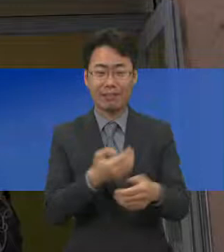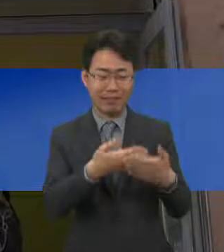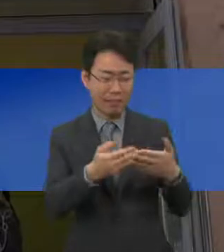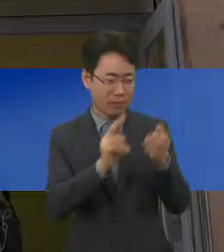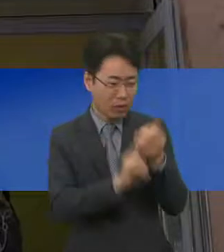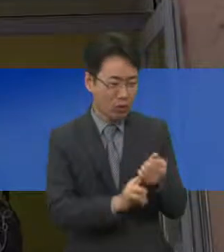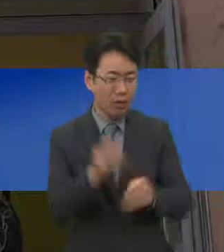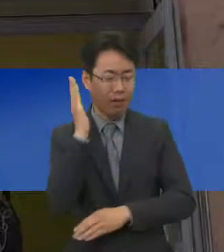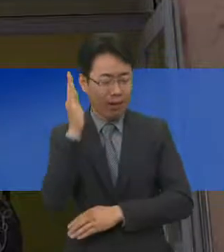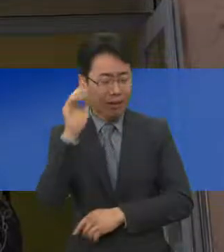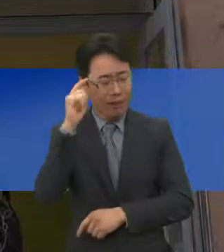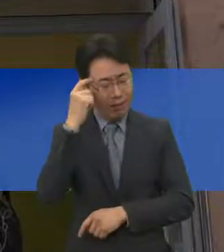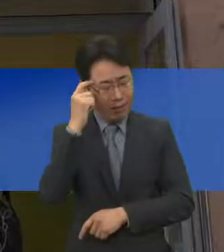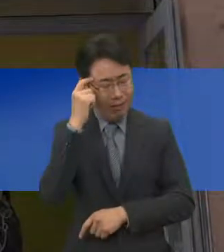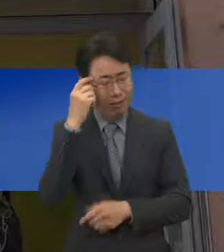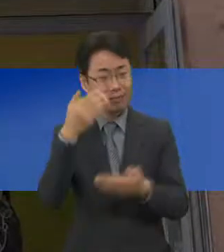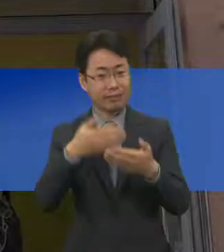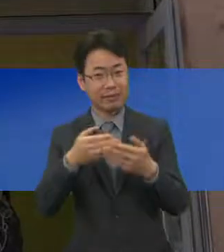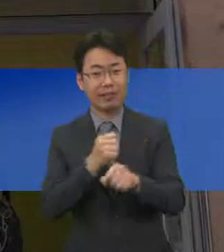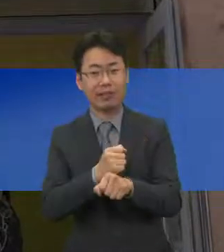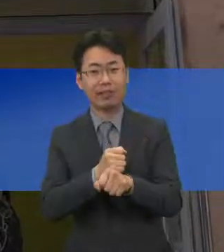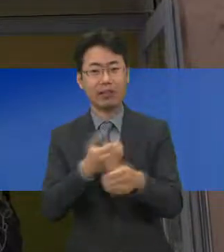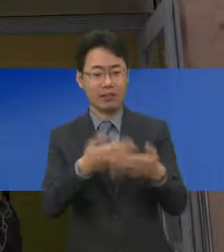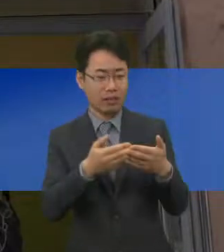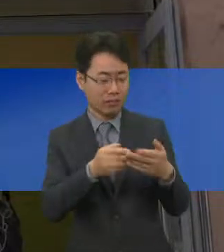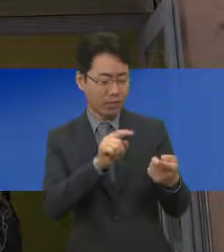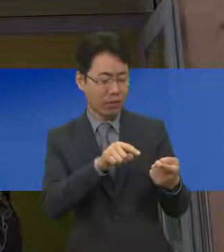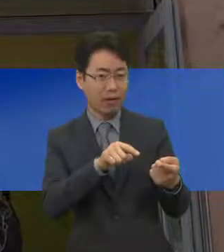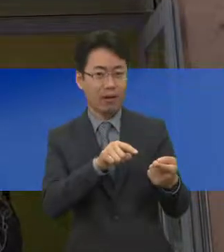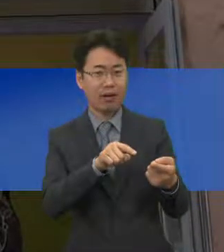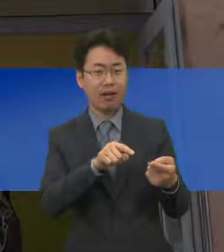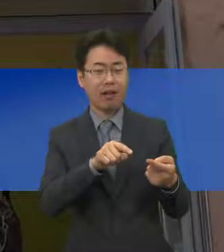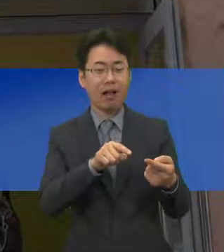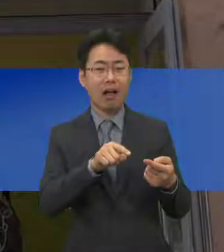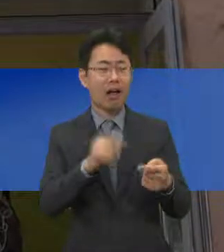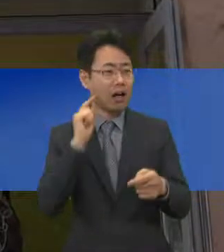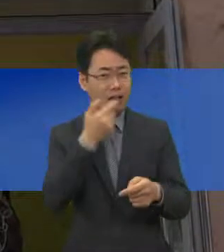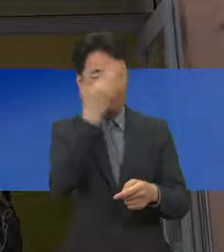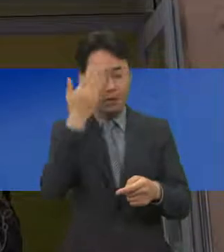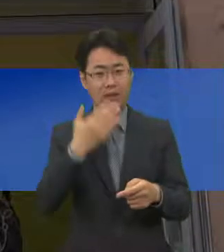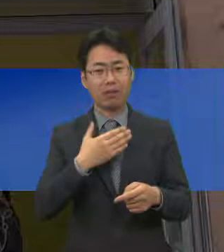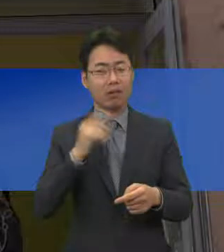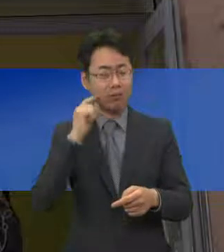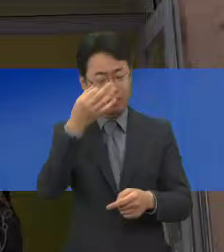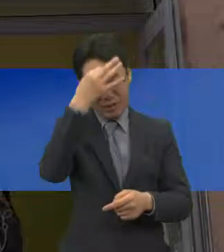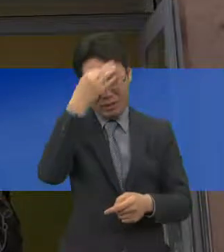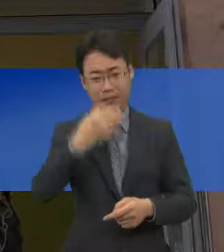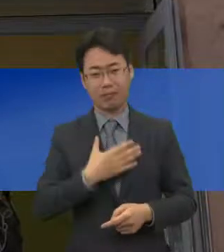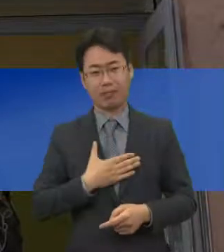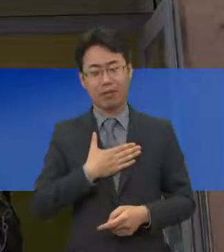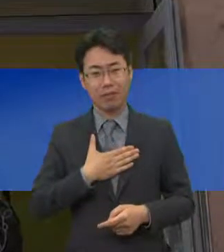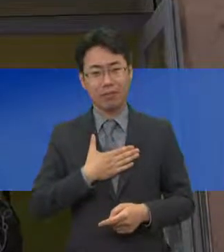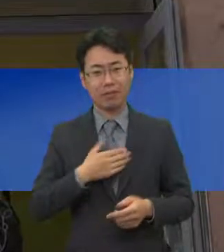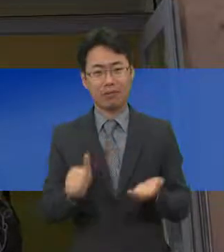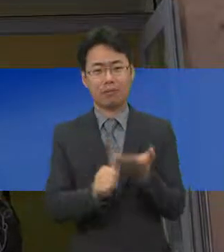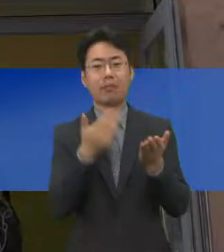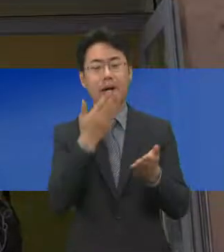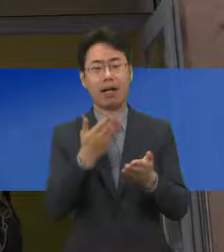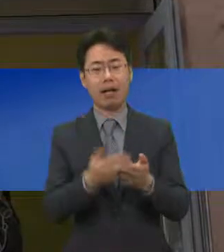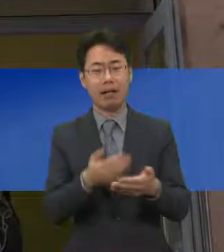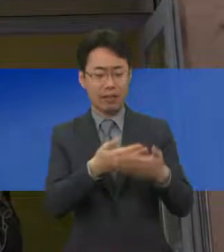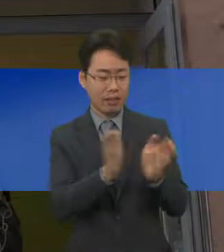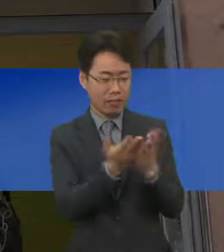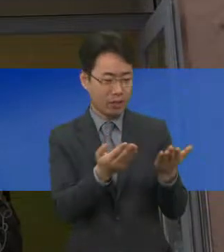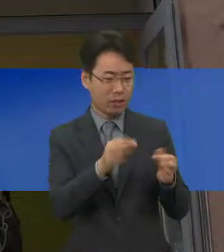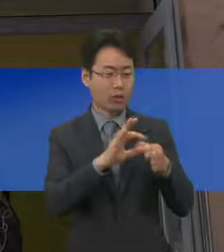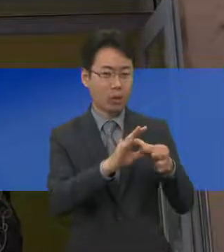그림에 숨어있는 메시지를 저마다 상상하기도 하고 그림 자체가 주는 아름다움을 통해 예술적 감성을 키울 수도 있는데요.